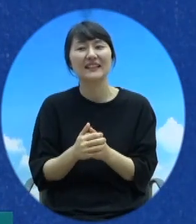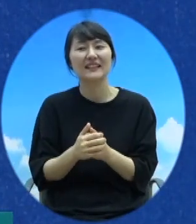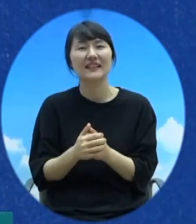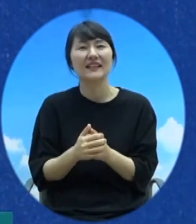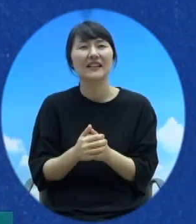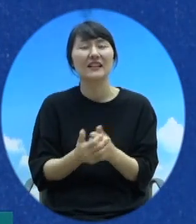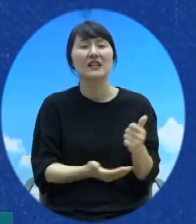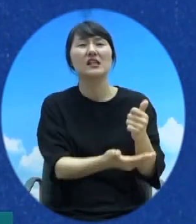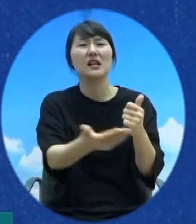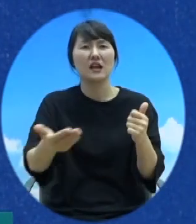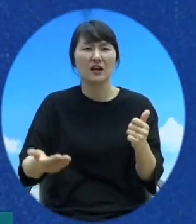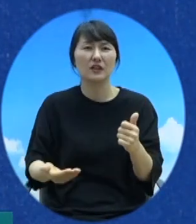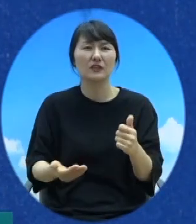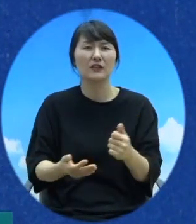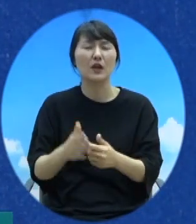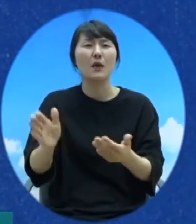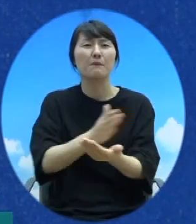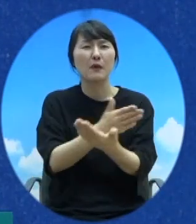베풀고 나누고 섬기고